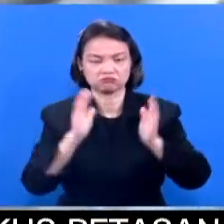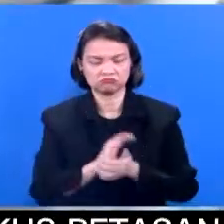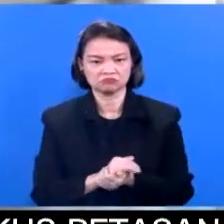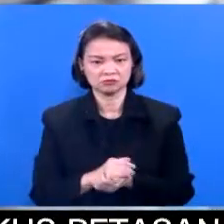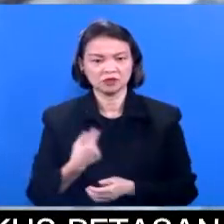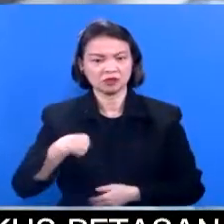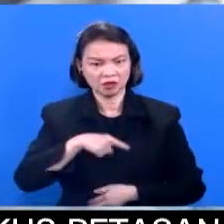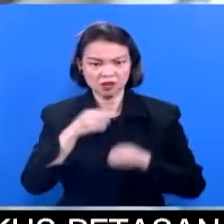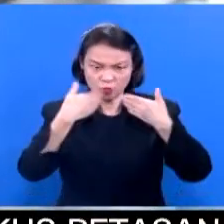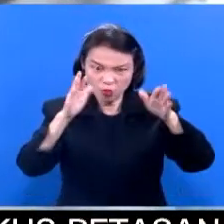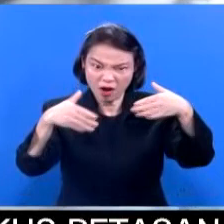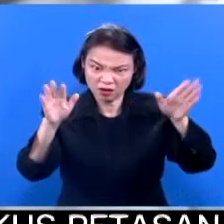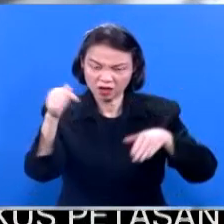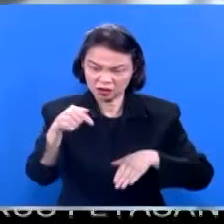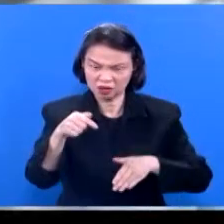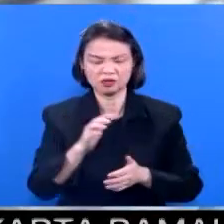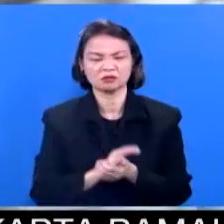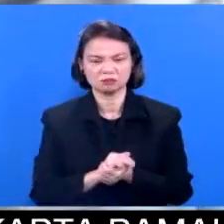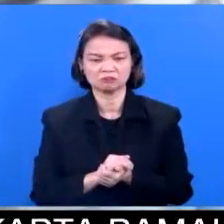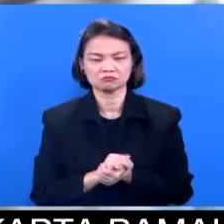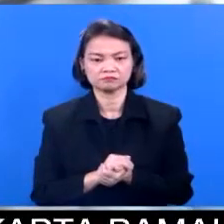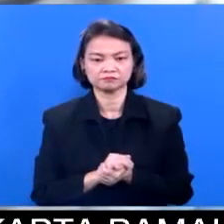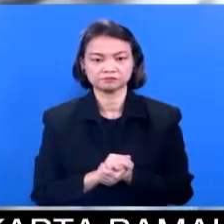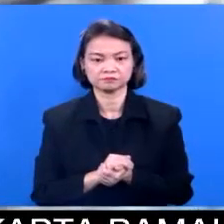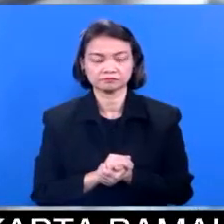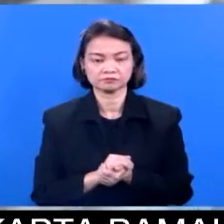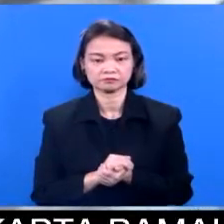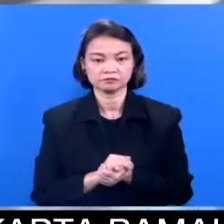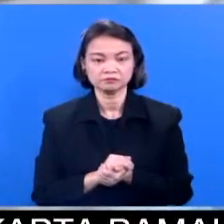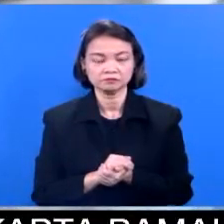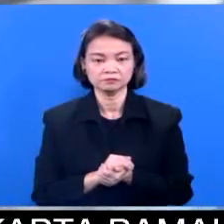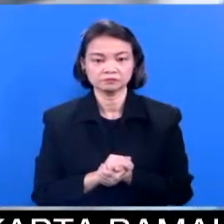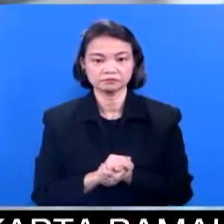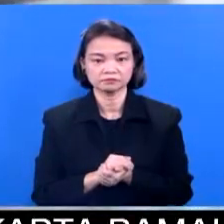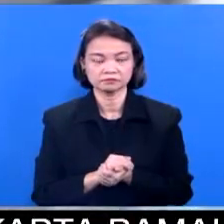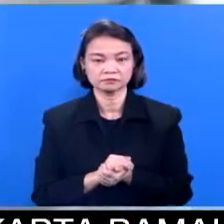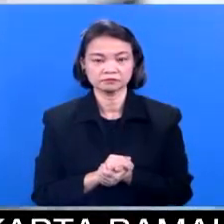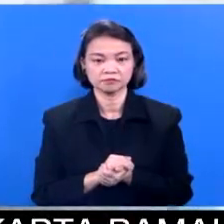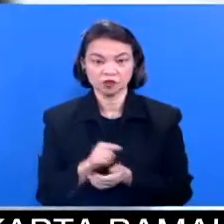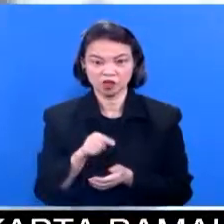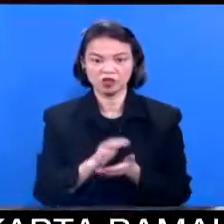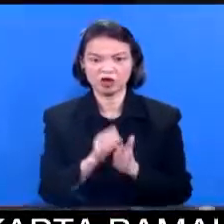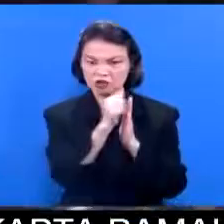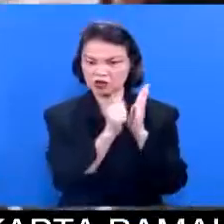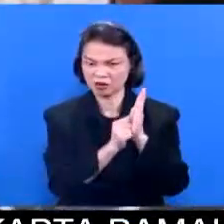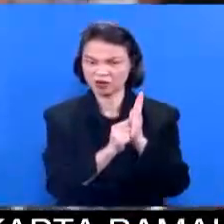Kita bubarkan langsung pas karena udah mulai ini. Udah bubar juga kan sebagian kan.